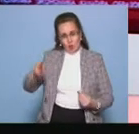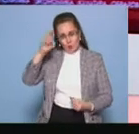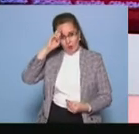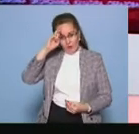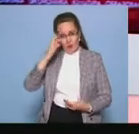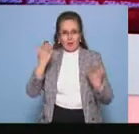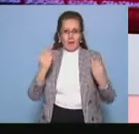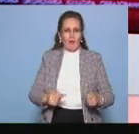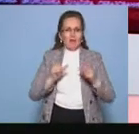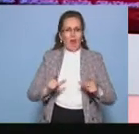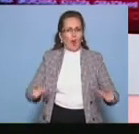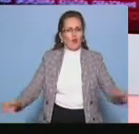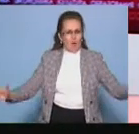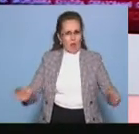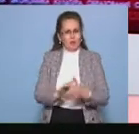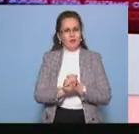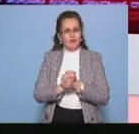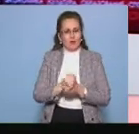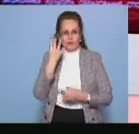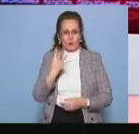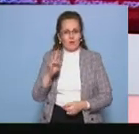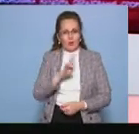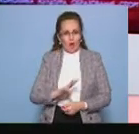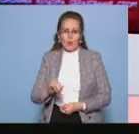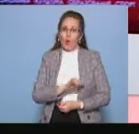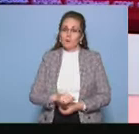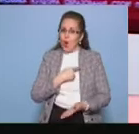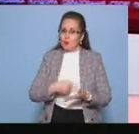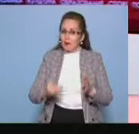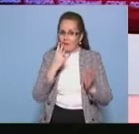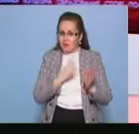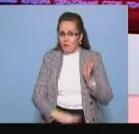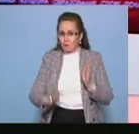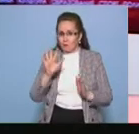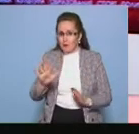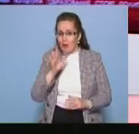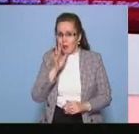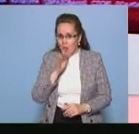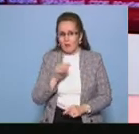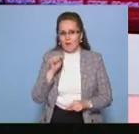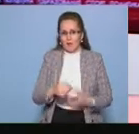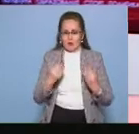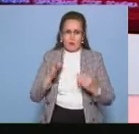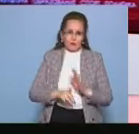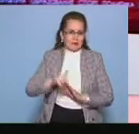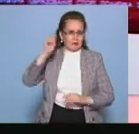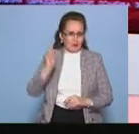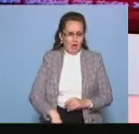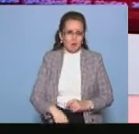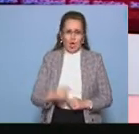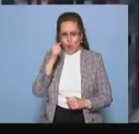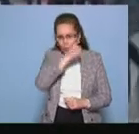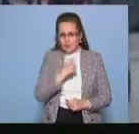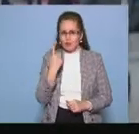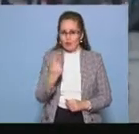День народного единства 4 ноября Удмуртия отметит свое 99-летие. И в этот же день будет дан старт году столетия